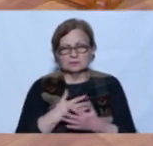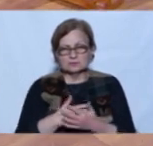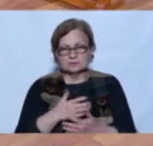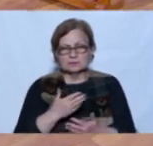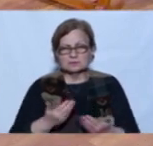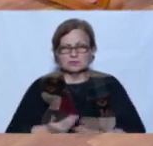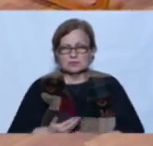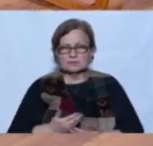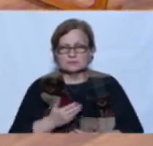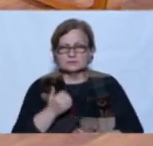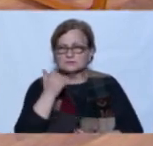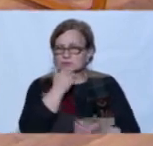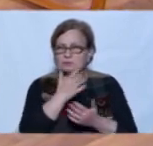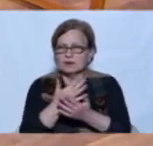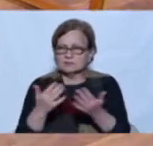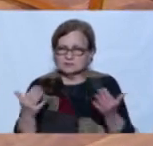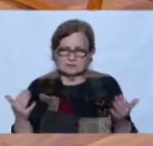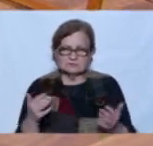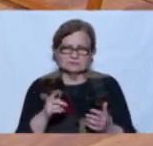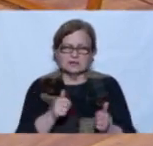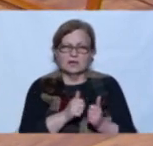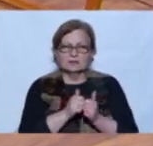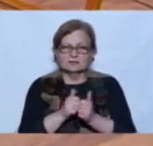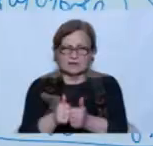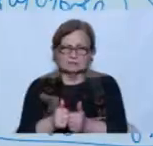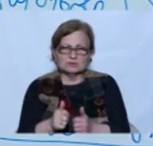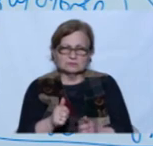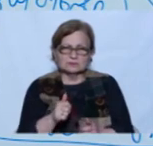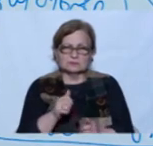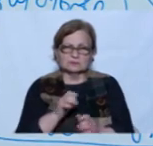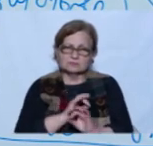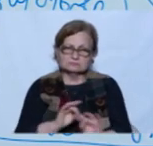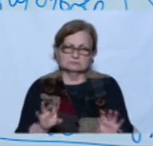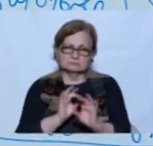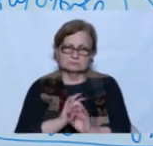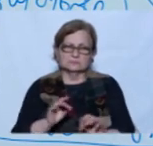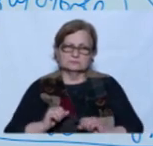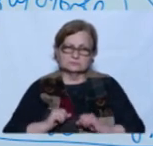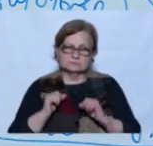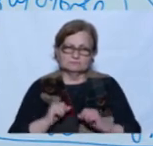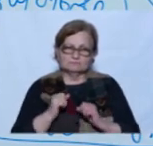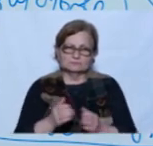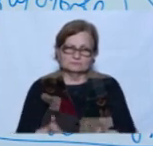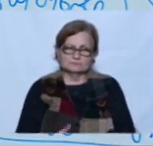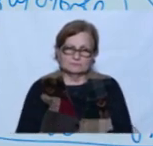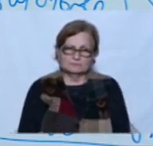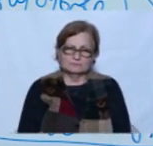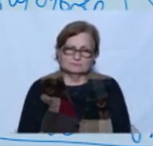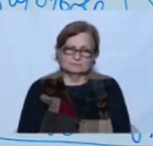ცხოვრებისეულ მასალას და თანმიმდევრული მსჯელობით ცდილობს